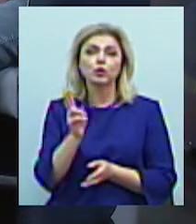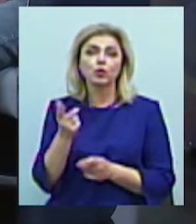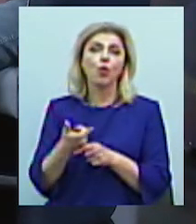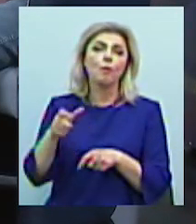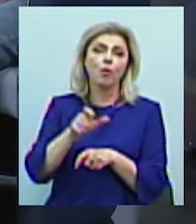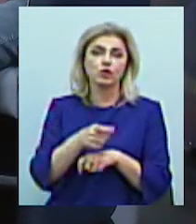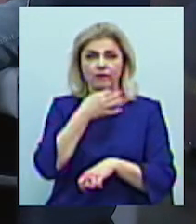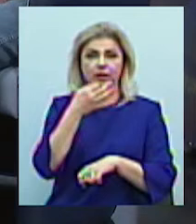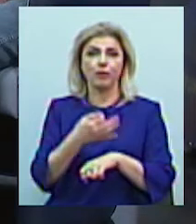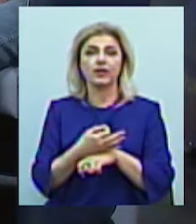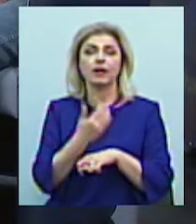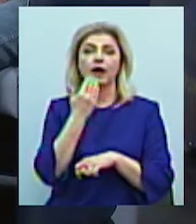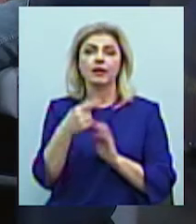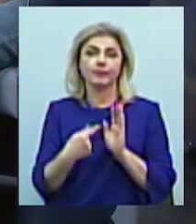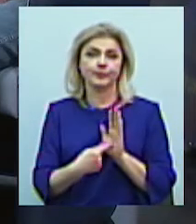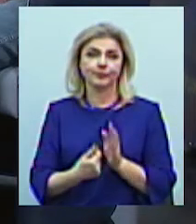таки відповідає?